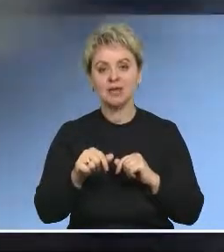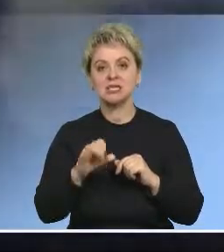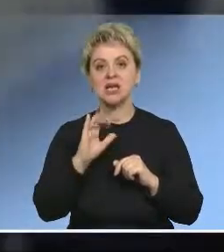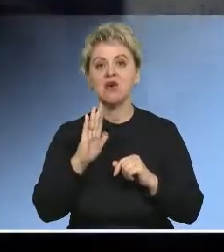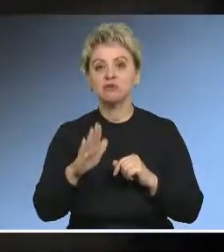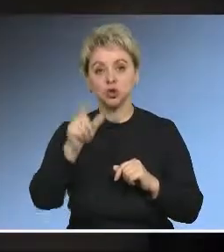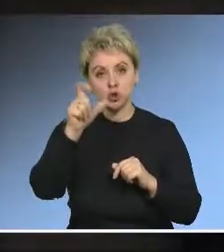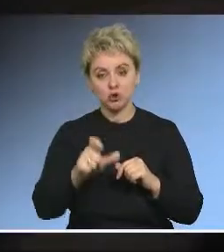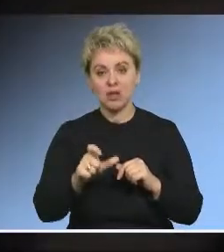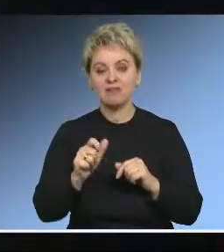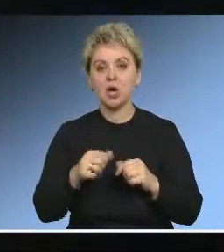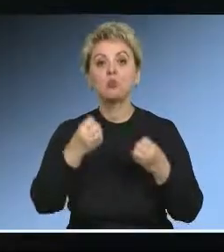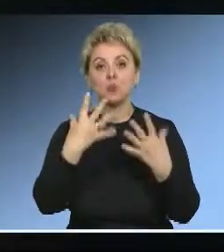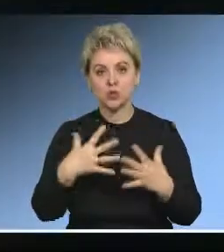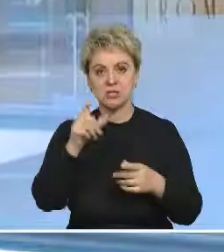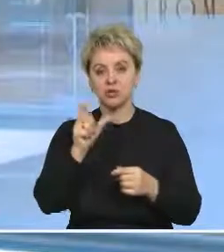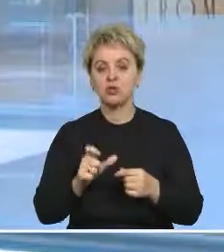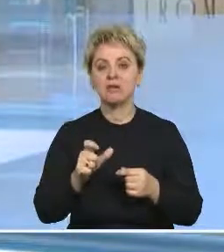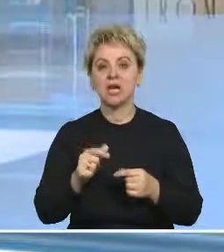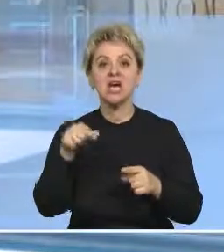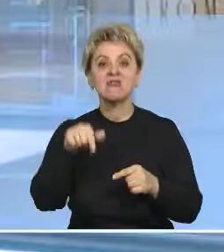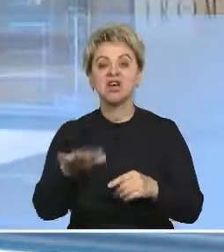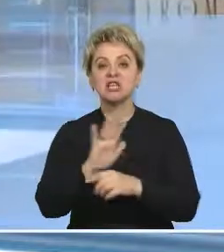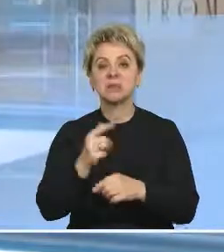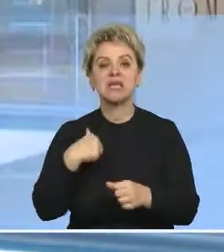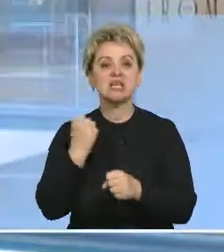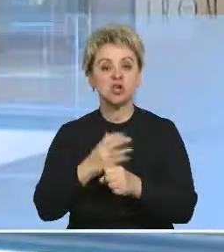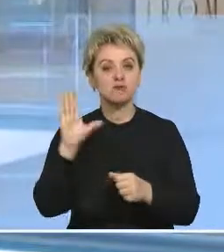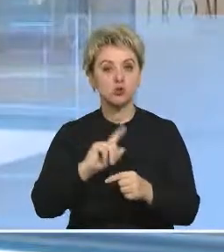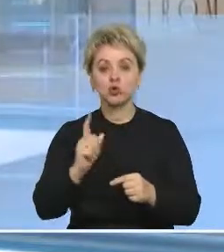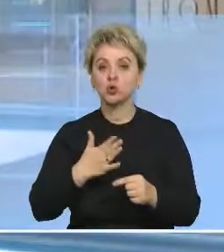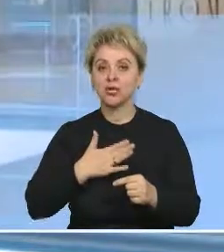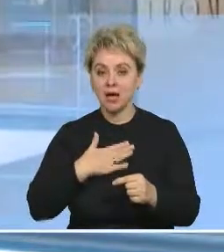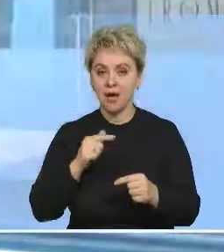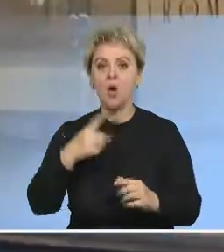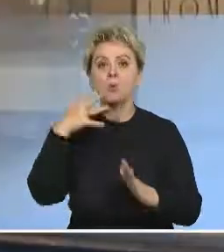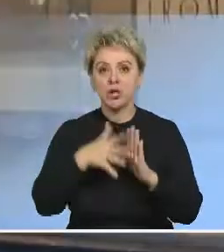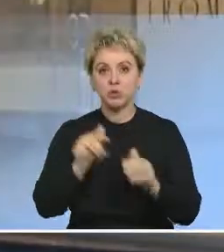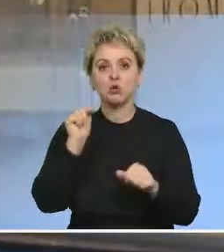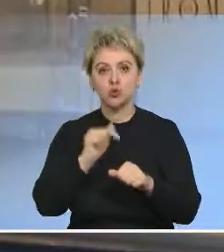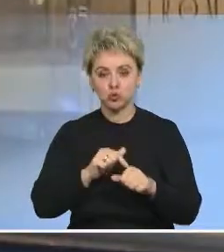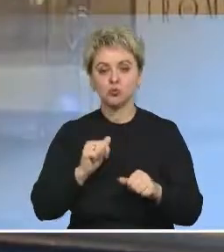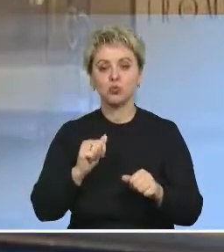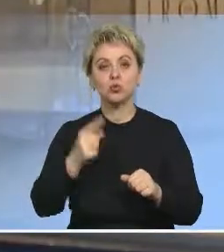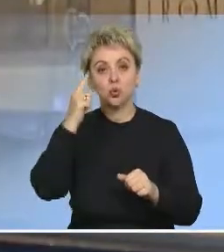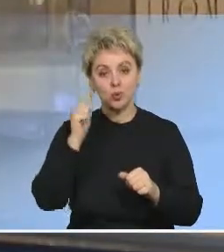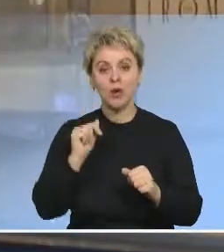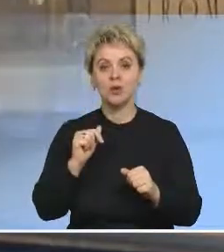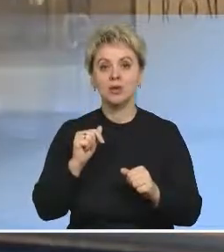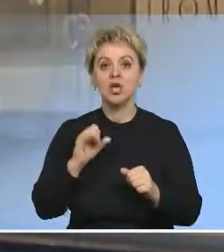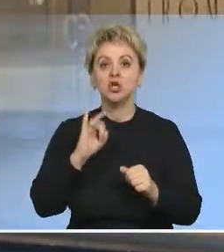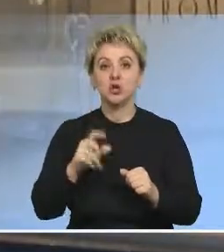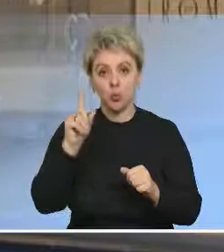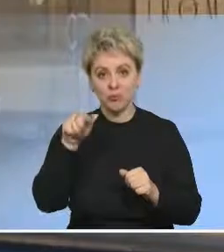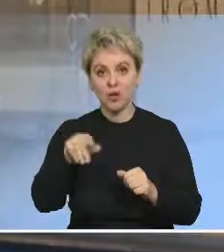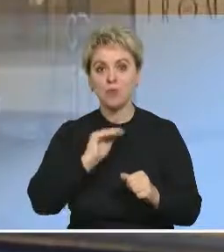в человека, просто человека. В этом фильме я сделал все, что я понимаю, чувствую, думаю и